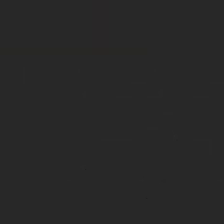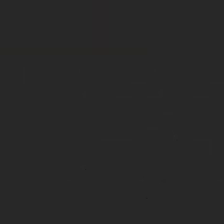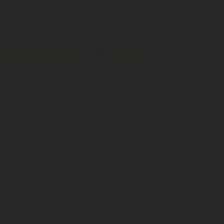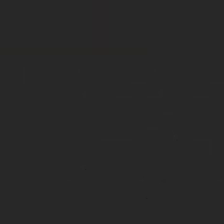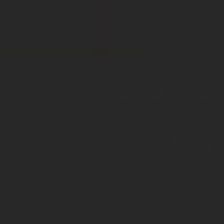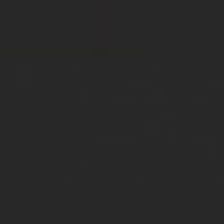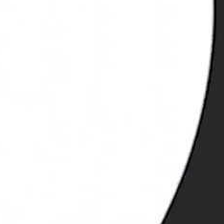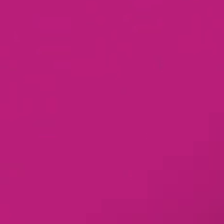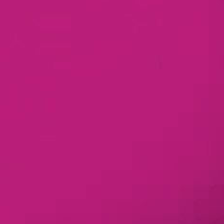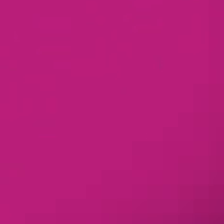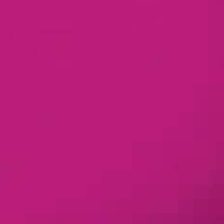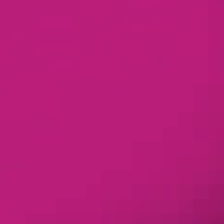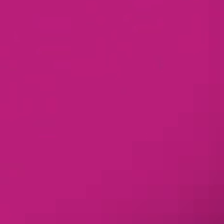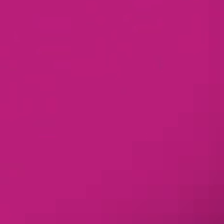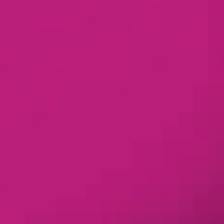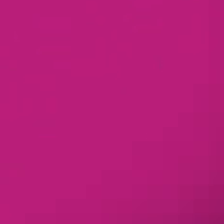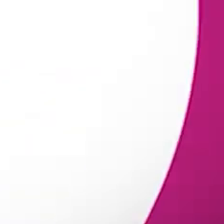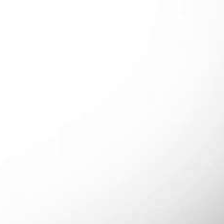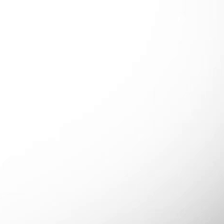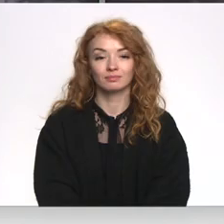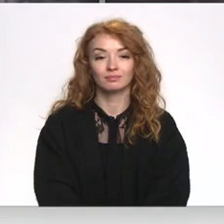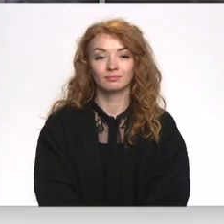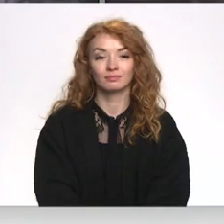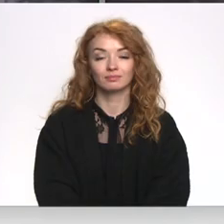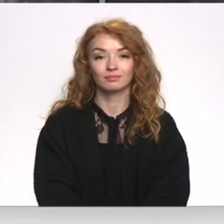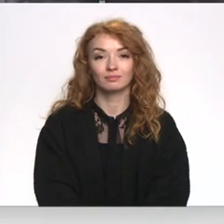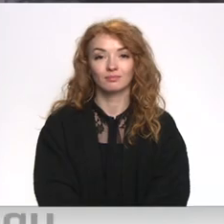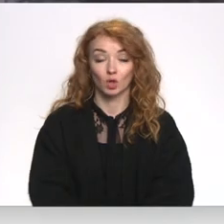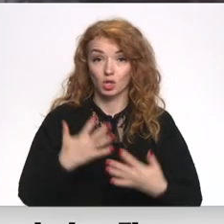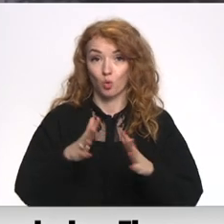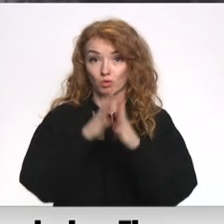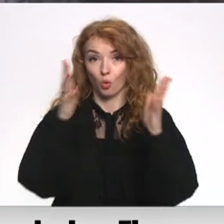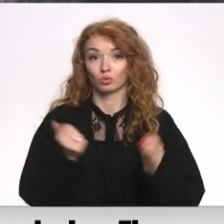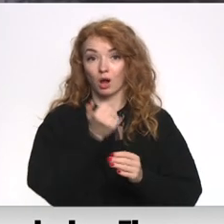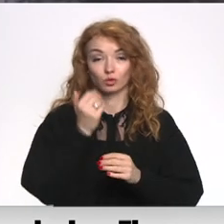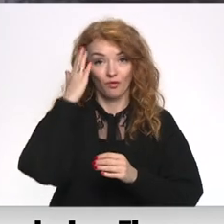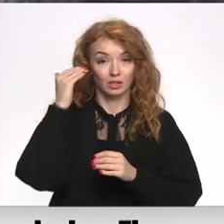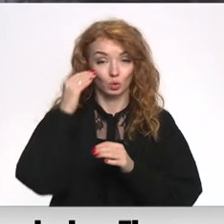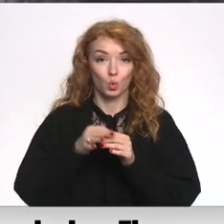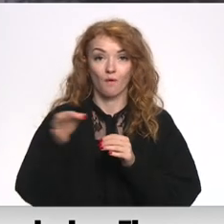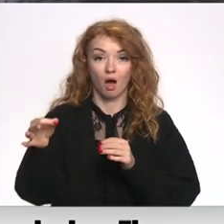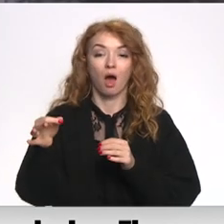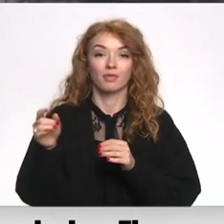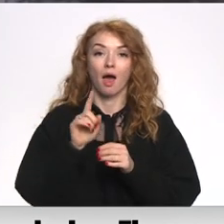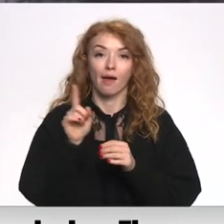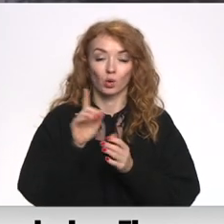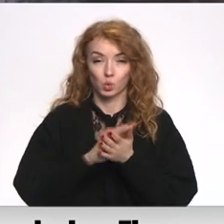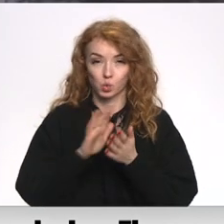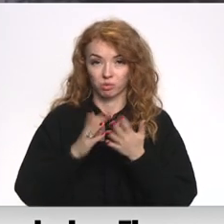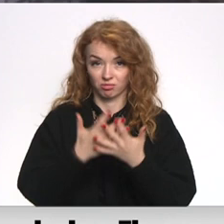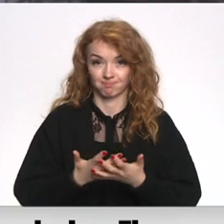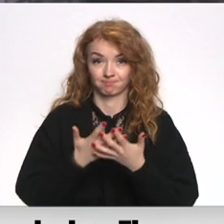Re, viss ēters ir te! Jau vairākus gadus Ventspils nodā darbojas malzvejnieku